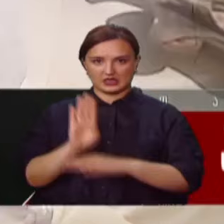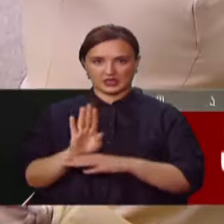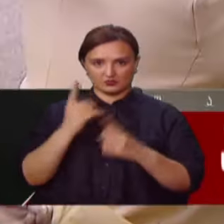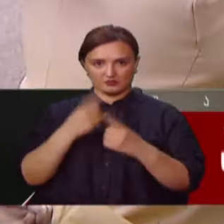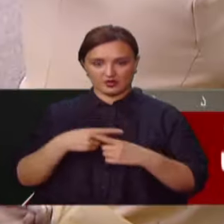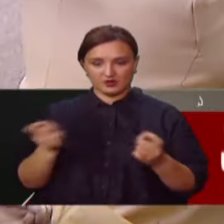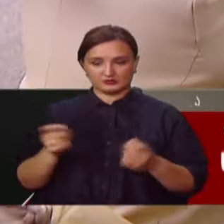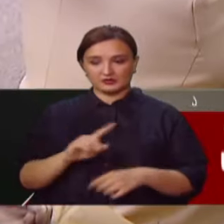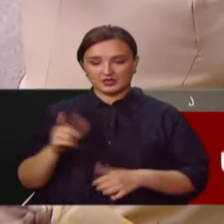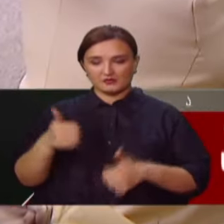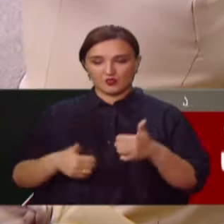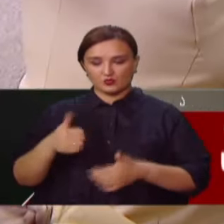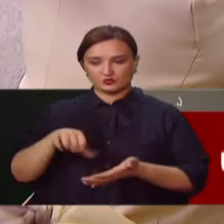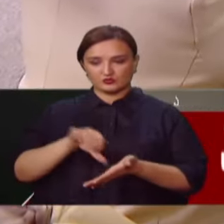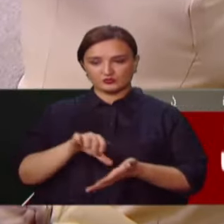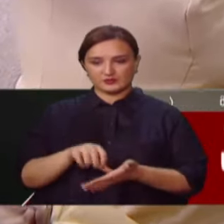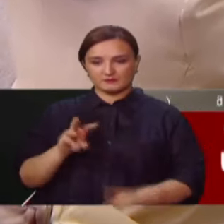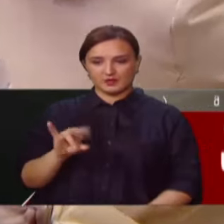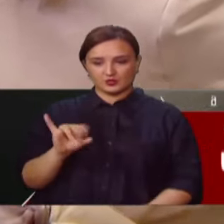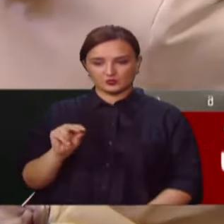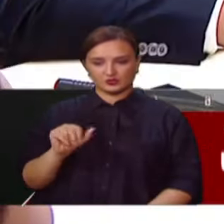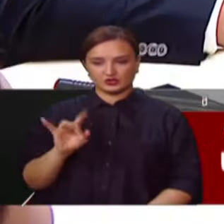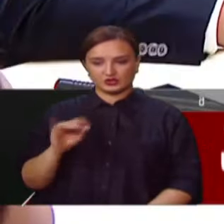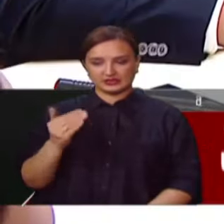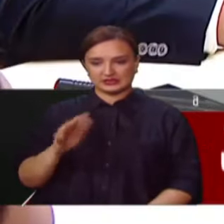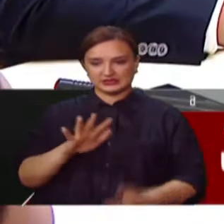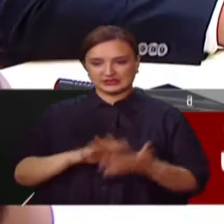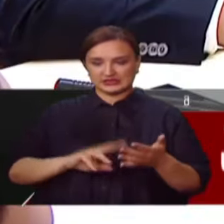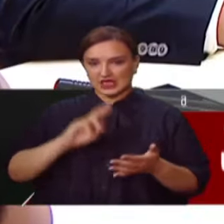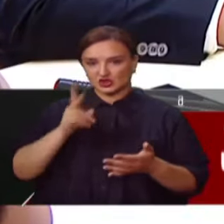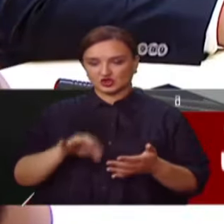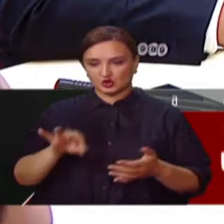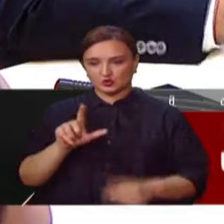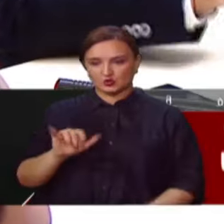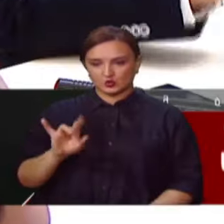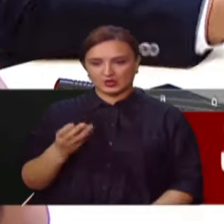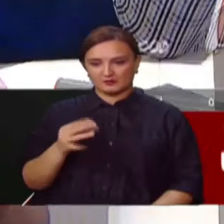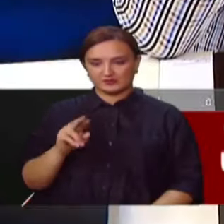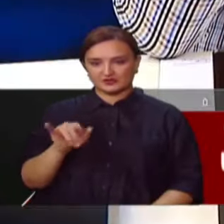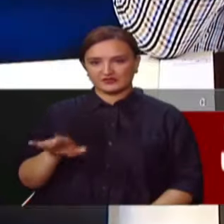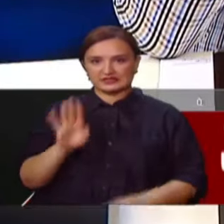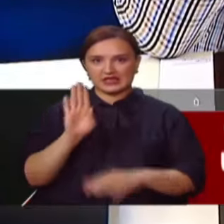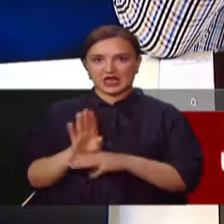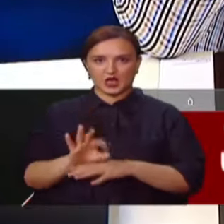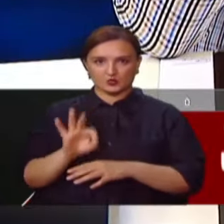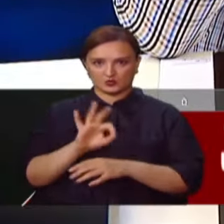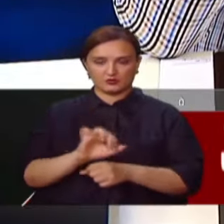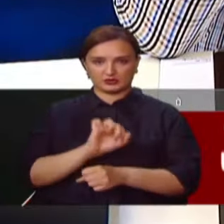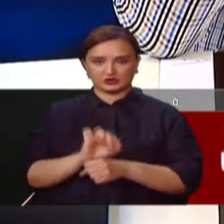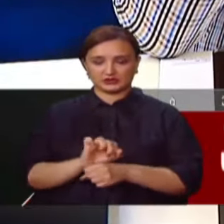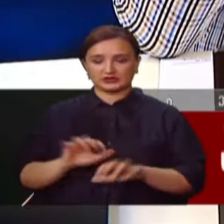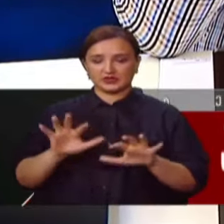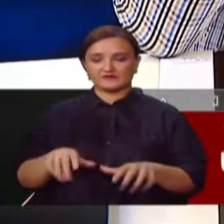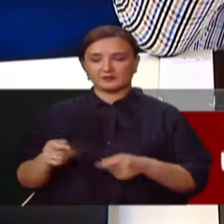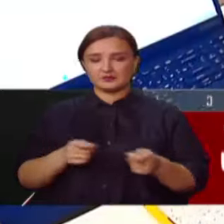გამოსცა. თუმცა კონკურსში მონაწილე მანუჩარ კაკოჩაშვილის არჩევის საფუძველზე ზურაბიშვილის განკარგულება შეჩერდა.